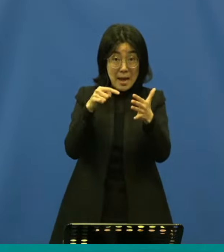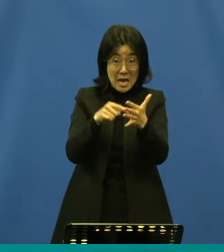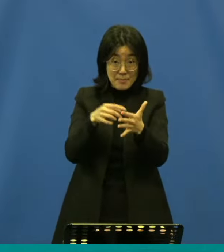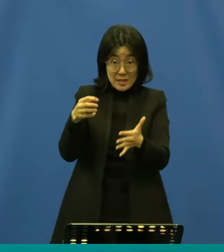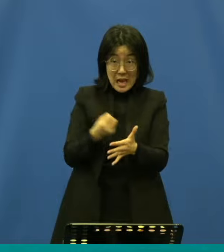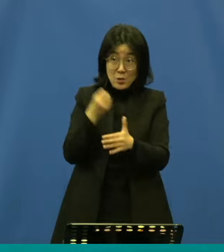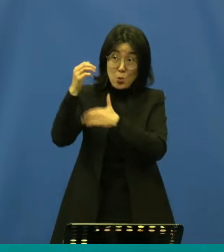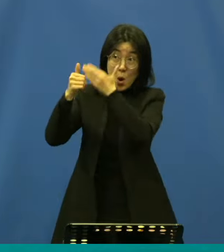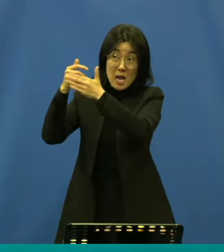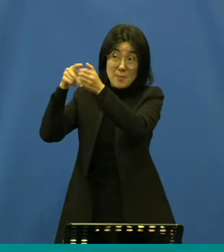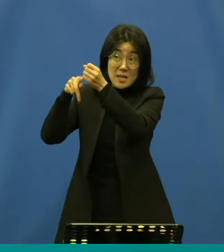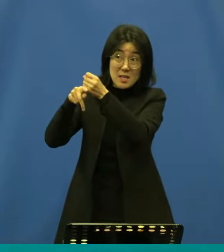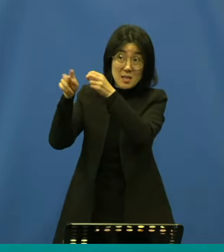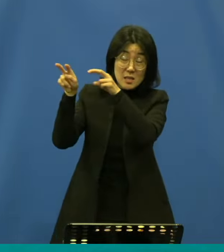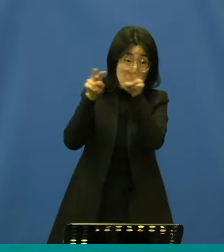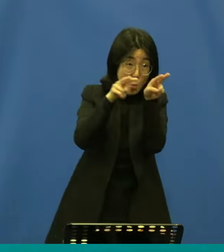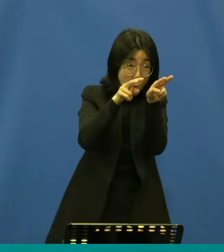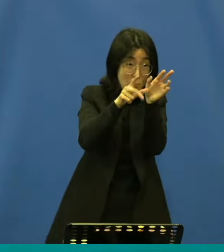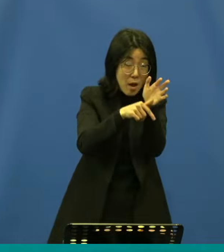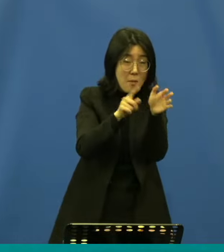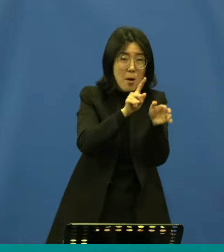질투심이 막 일어나는 거예요.